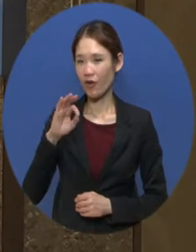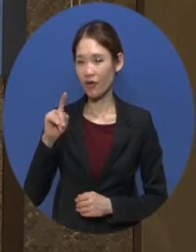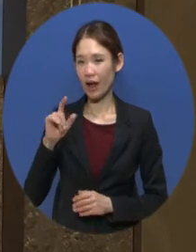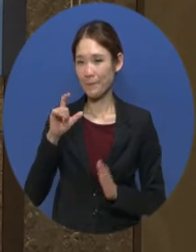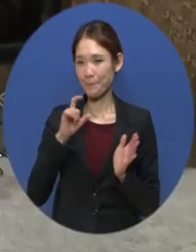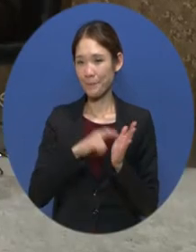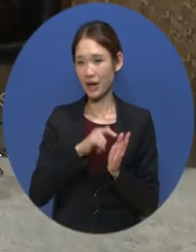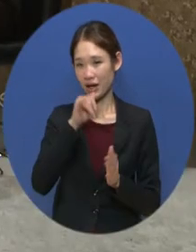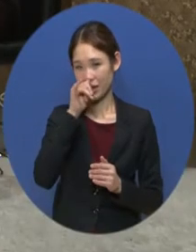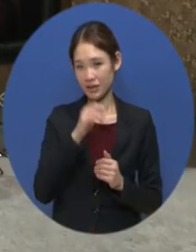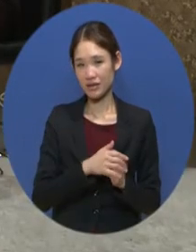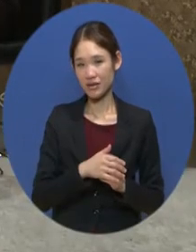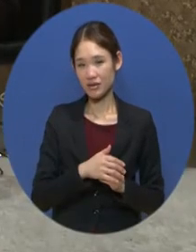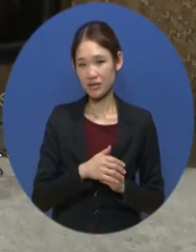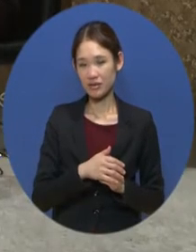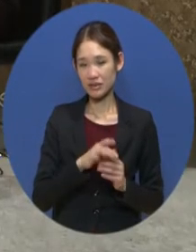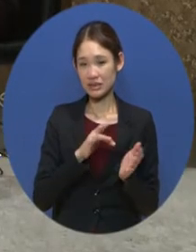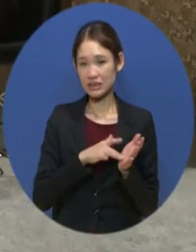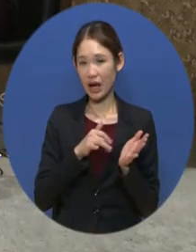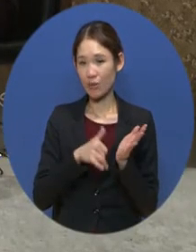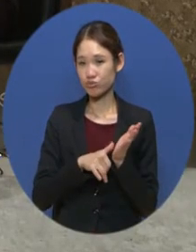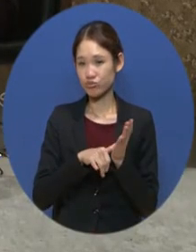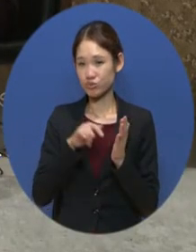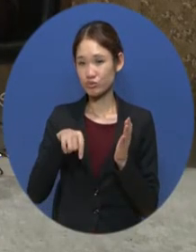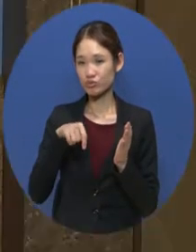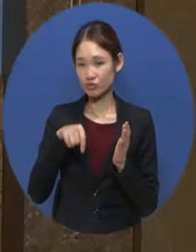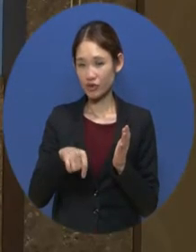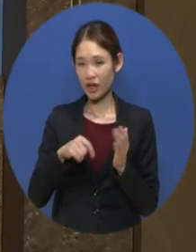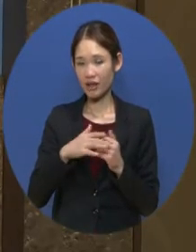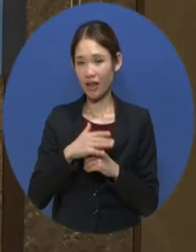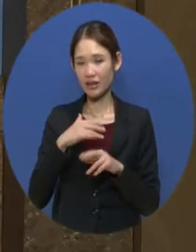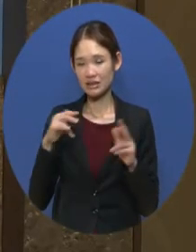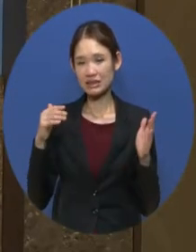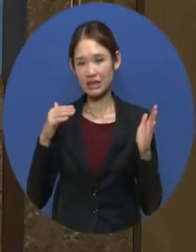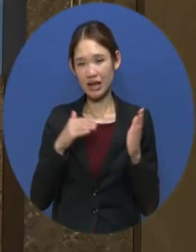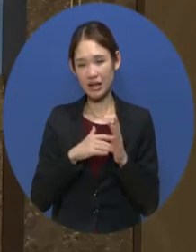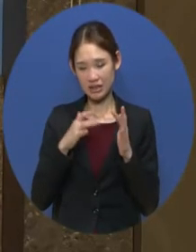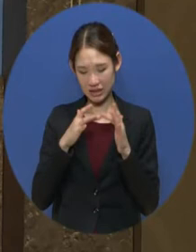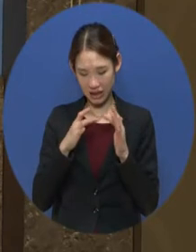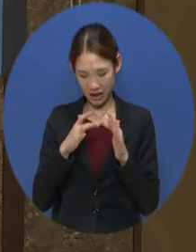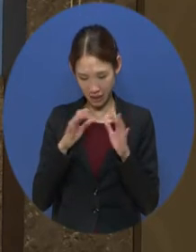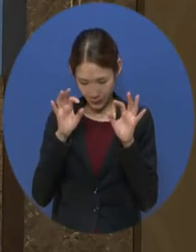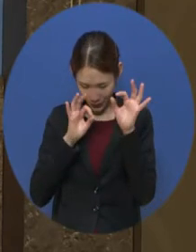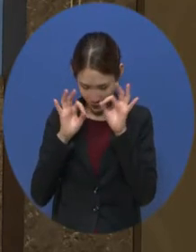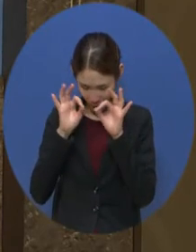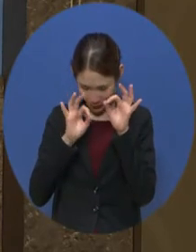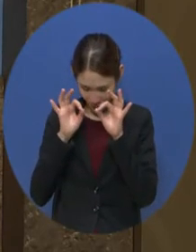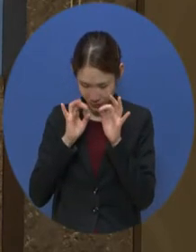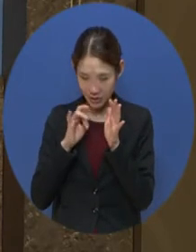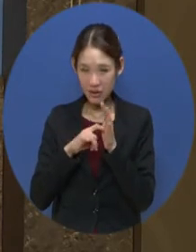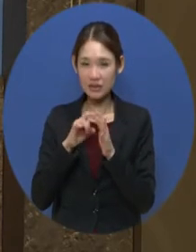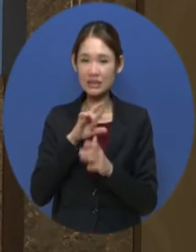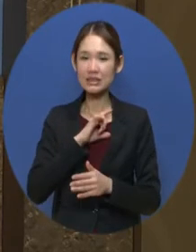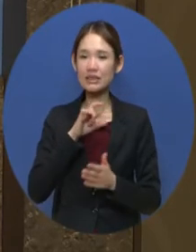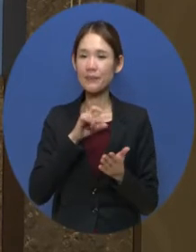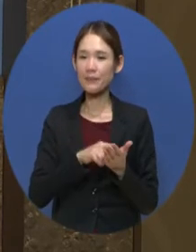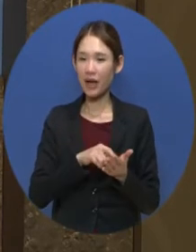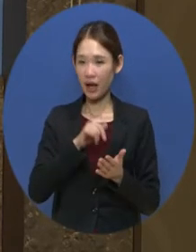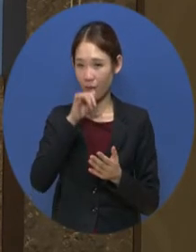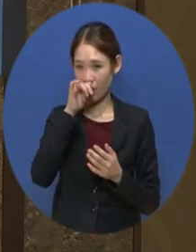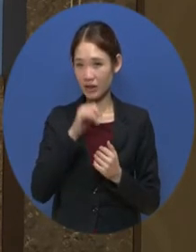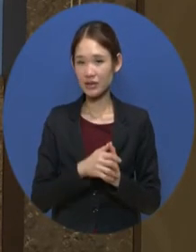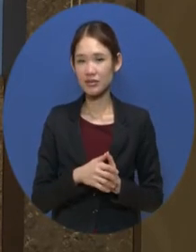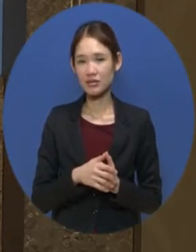등록이 됐는데 이 의약품 중에는 내가 지금까지 검색했던 이력을 또 볼 수가 있어요. 네. 이